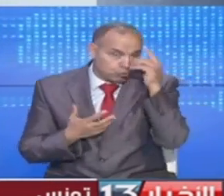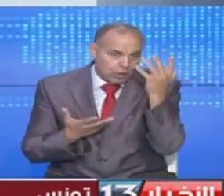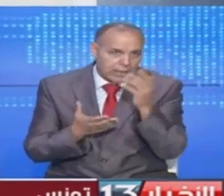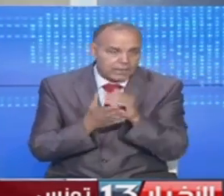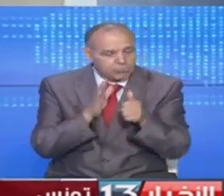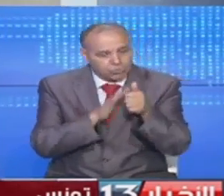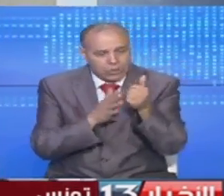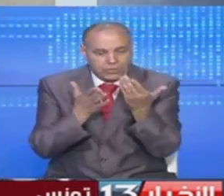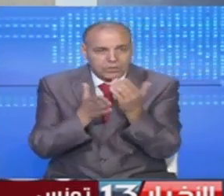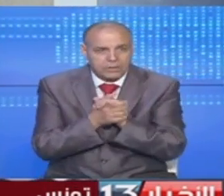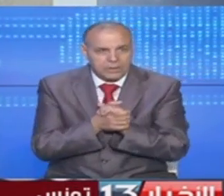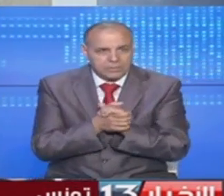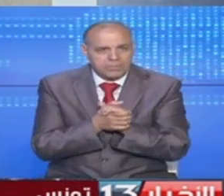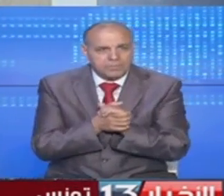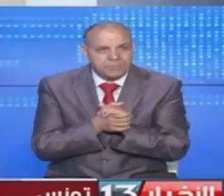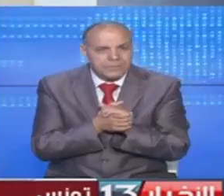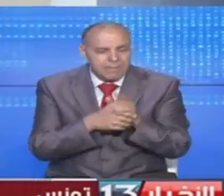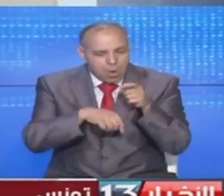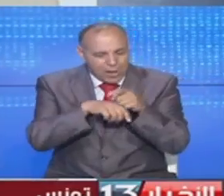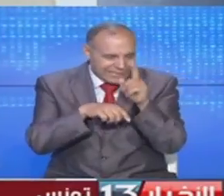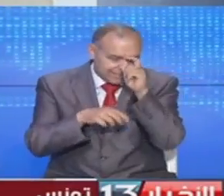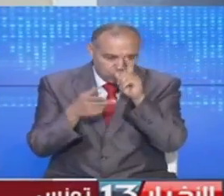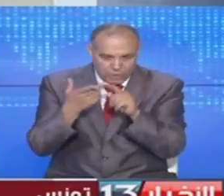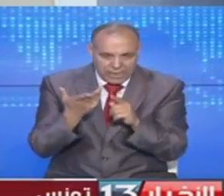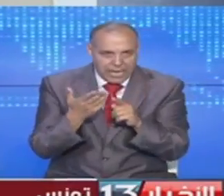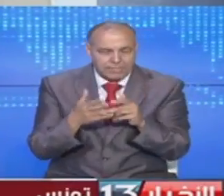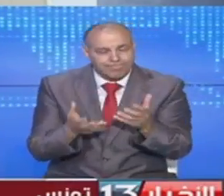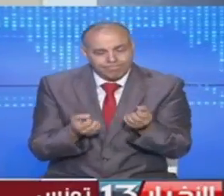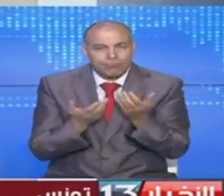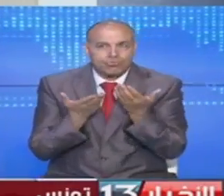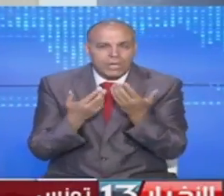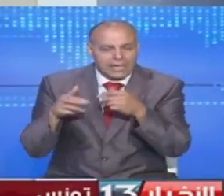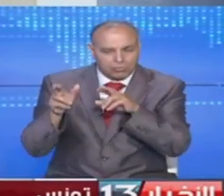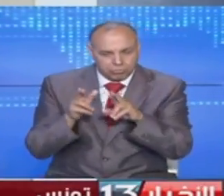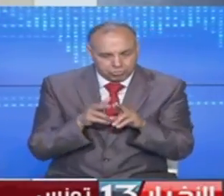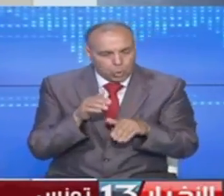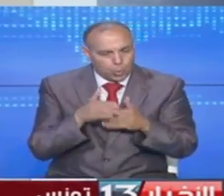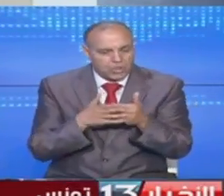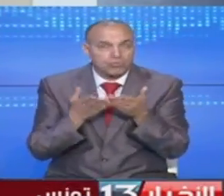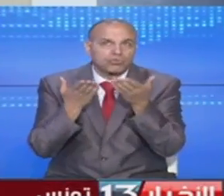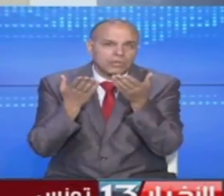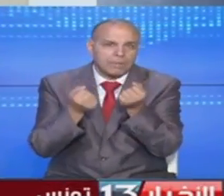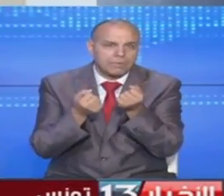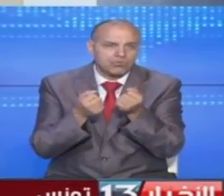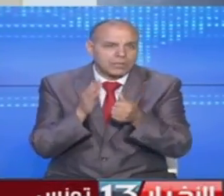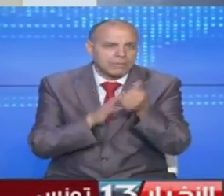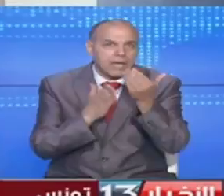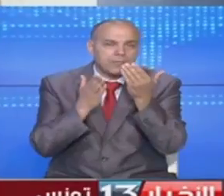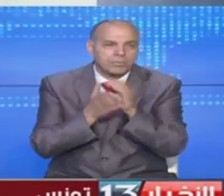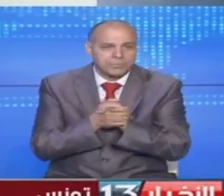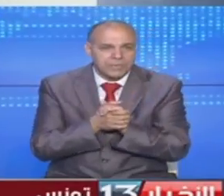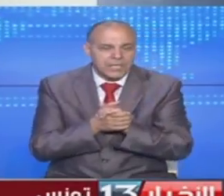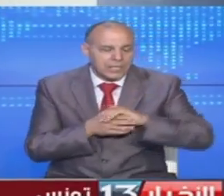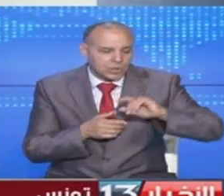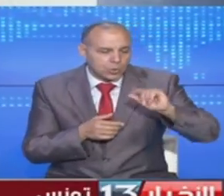معناها ننجحوا. هو صحيح معناها قصيرة البريود، لكن احنا دركنا وكل شيء ونجمنا نوصلوا الحمد لله يا ربي، ان شاء الله مربوحة وكها.